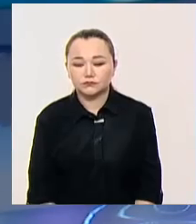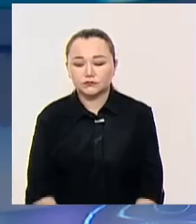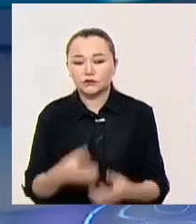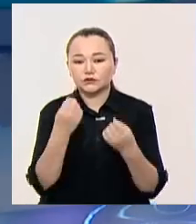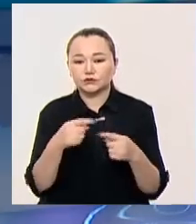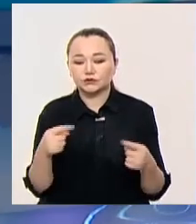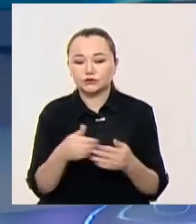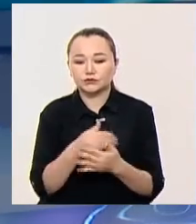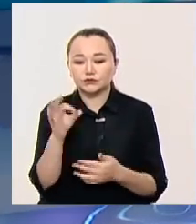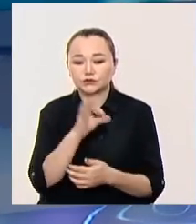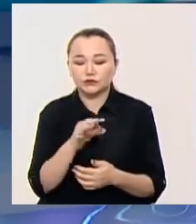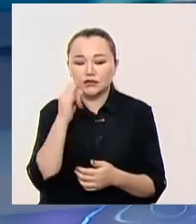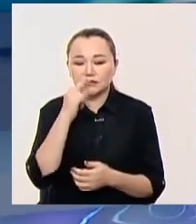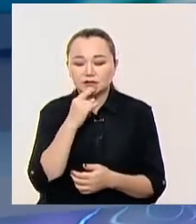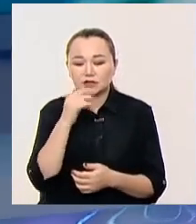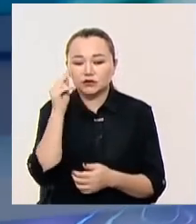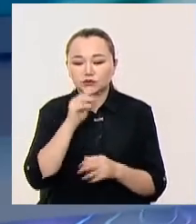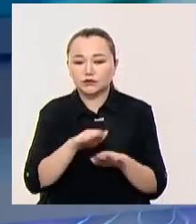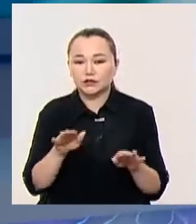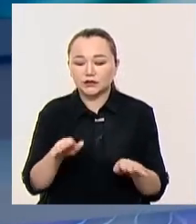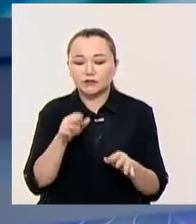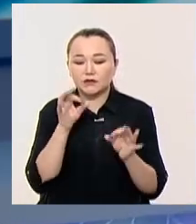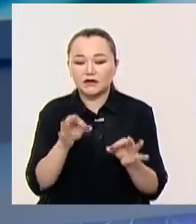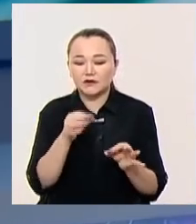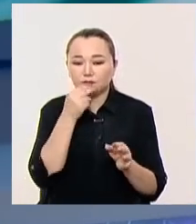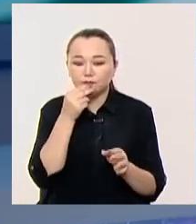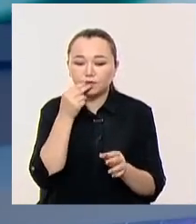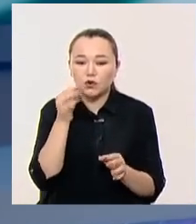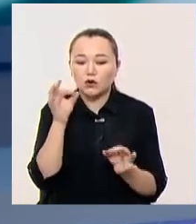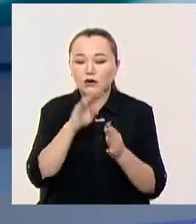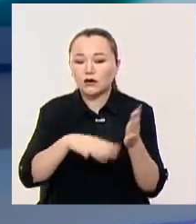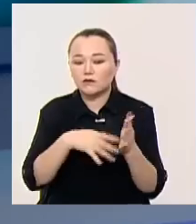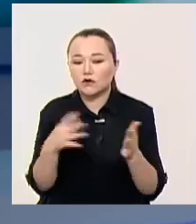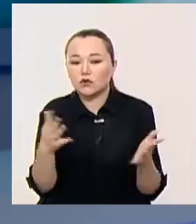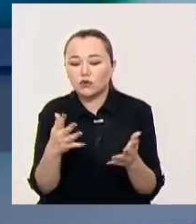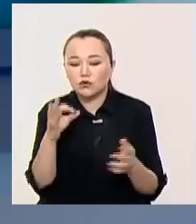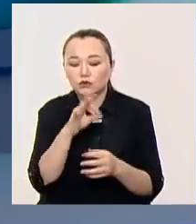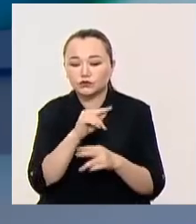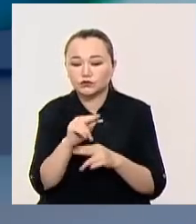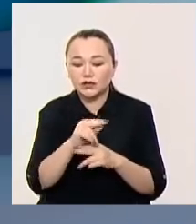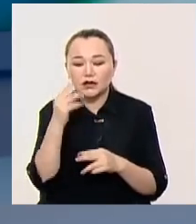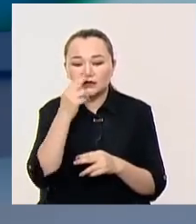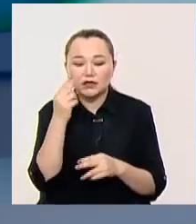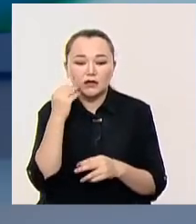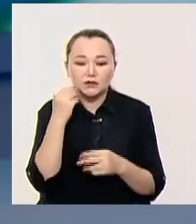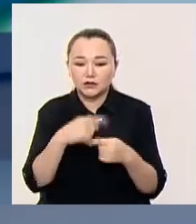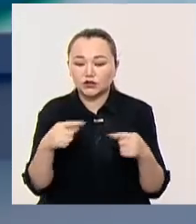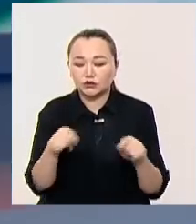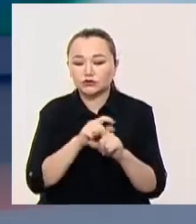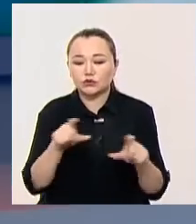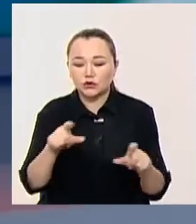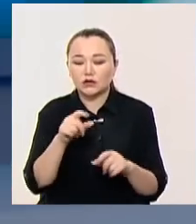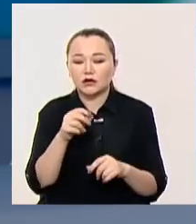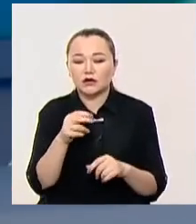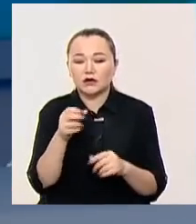Өзге де ақпараттар жөнінде Қазақстандық оқушылар енді дұрыс тамақтануды үйренетін болады. Қазірдің өзінде Астана мен Алматының бірқатар мектептері